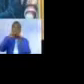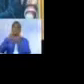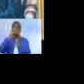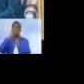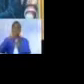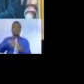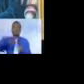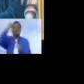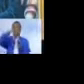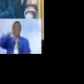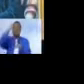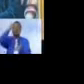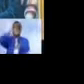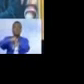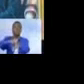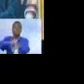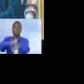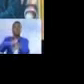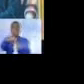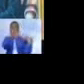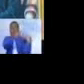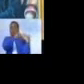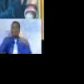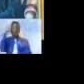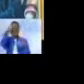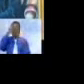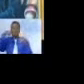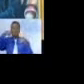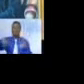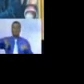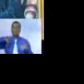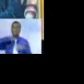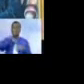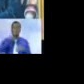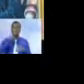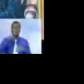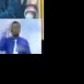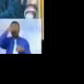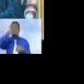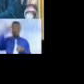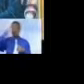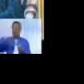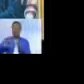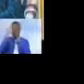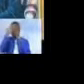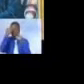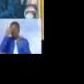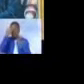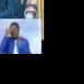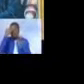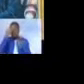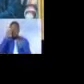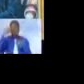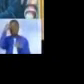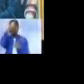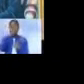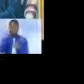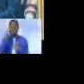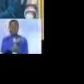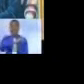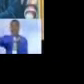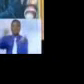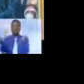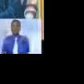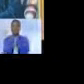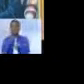une implication des leaders africains que nous sommes pour mieux faire connaître l'Afrique et changer